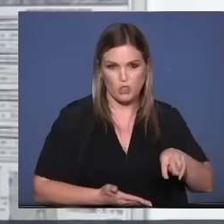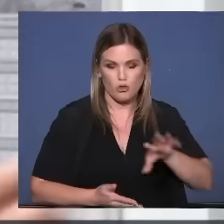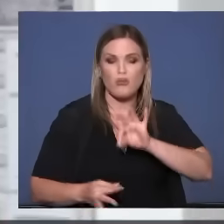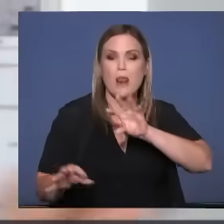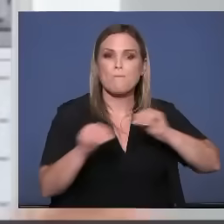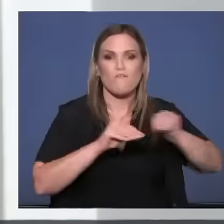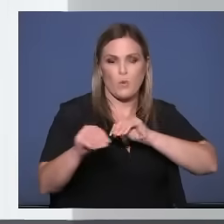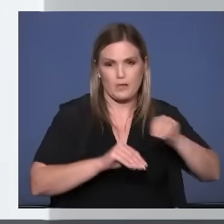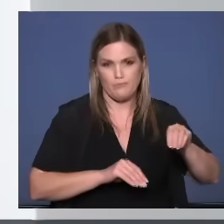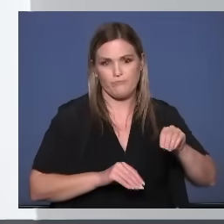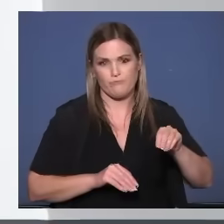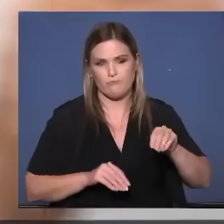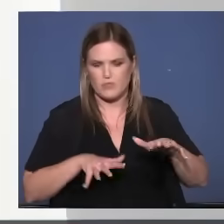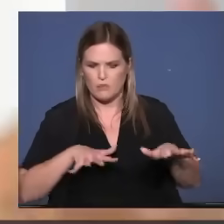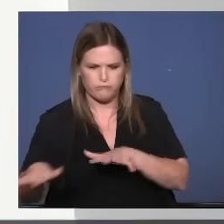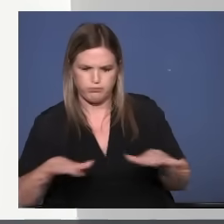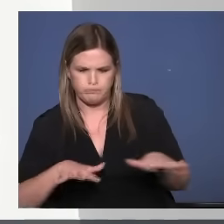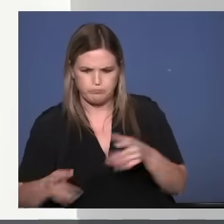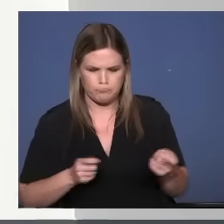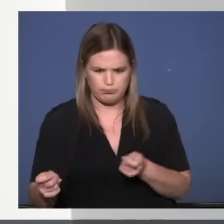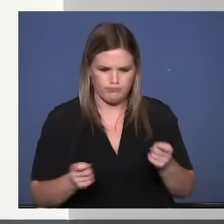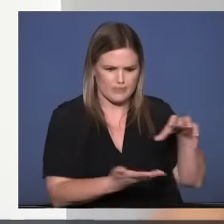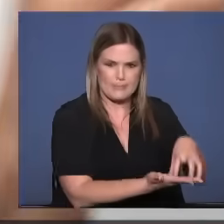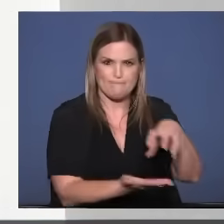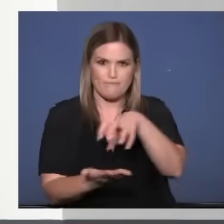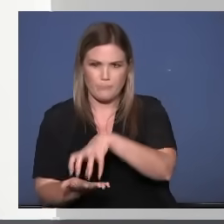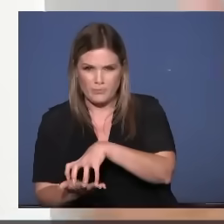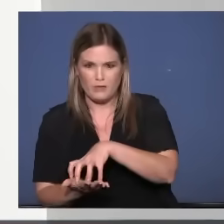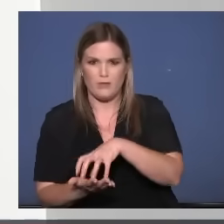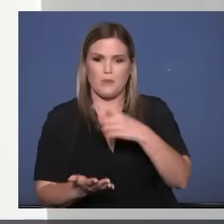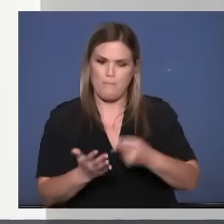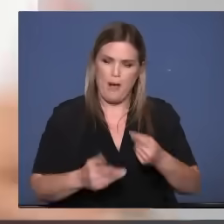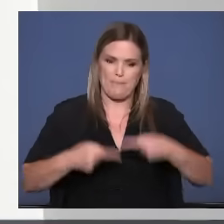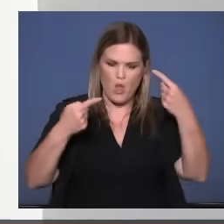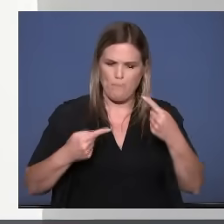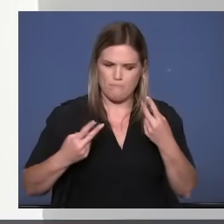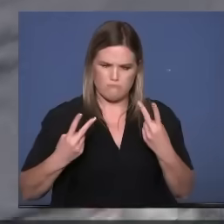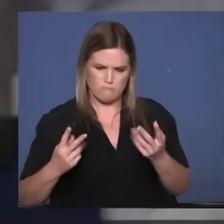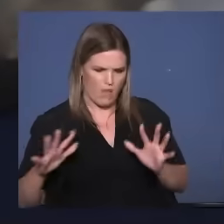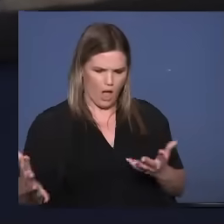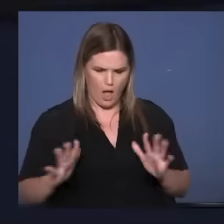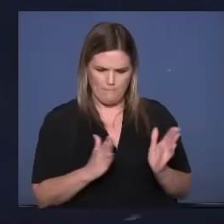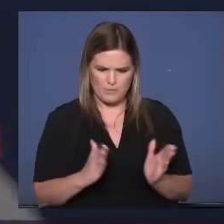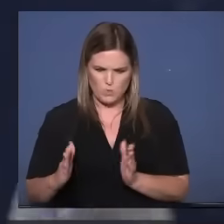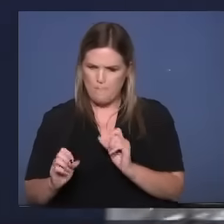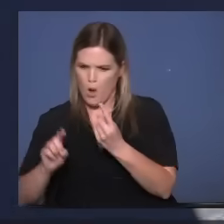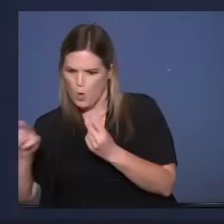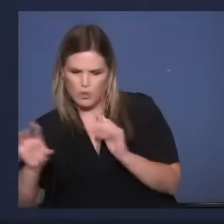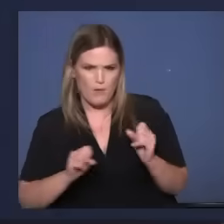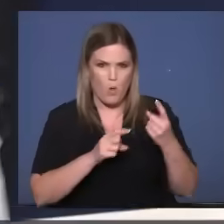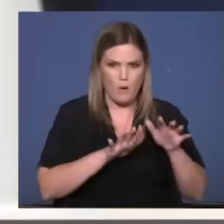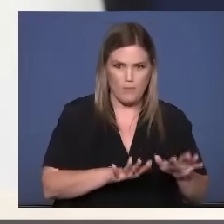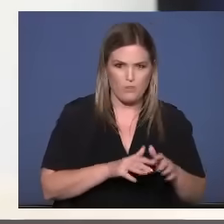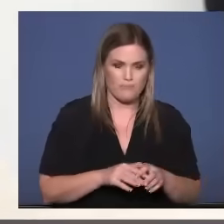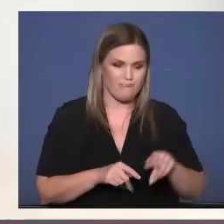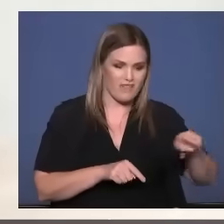המפונים ואנחנו נעלים שני חמלים ואנחנו אחת ליום עושים מערכת מצב מסודרת מה קורה שם מה קורה פה כאן אני ישן המזרון